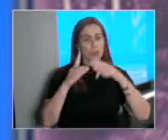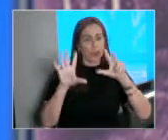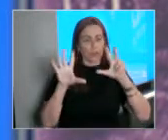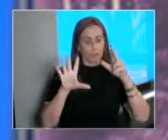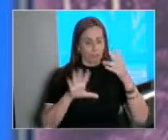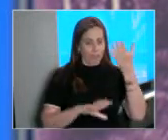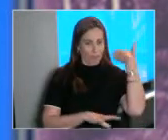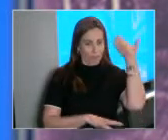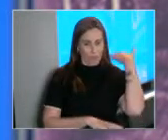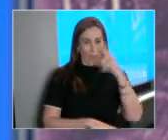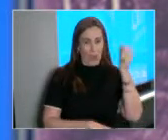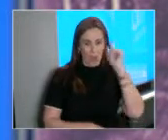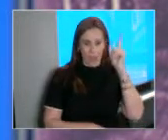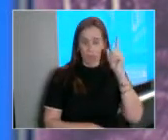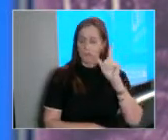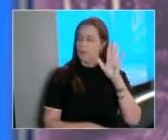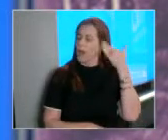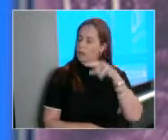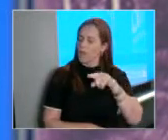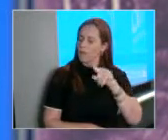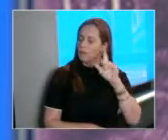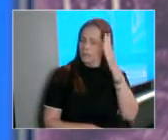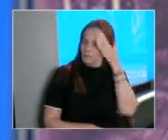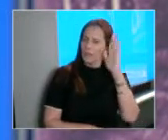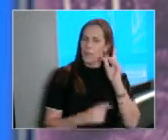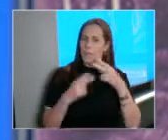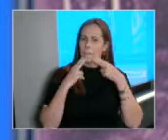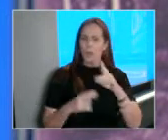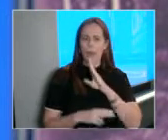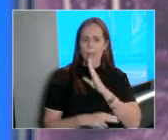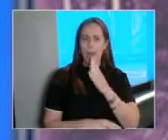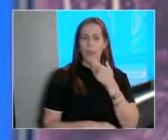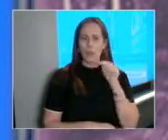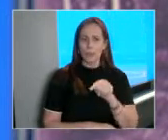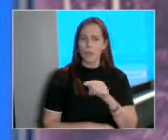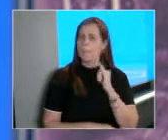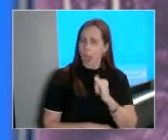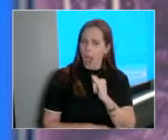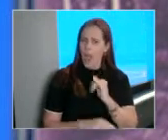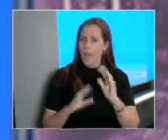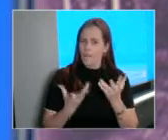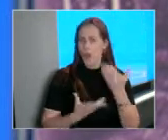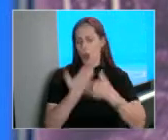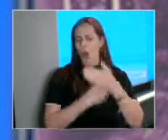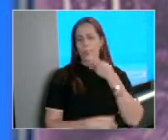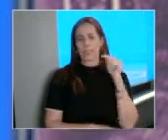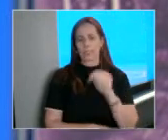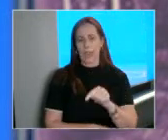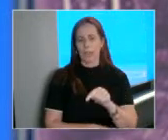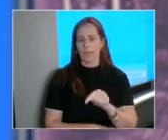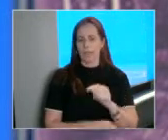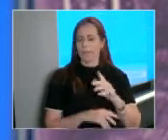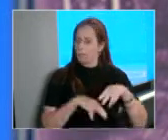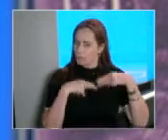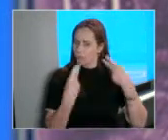של המאה ה-19 הבשילה בקרבו ההכרה שפתרון הבעיה היהודית נמצא בעלייה לארץ ישראל